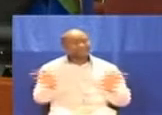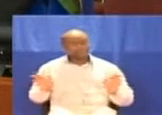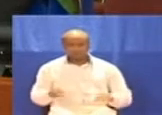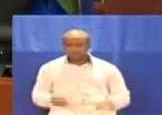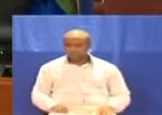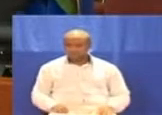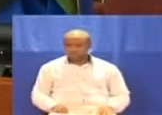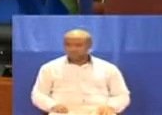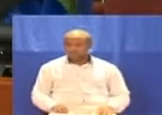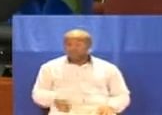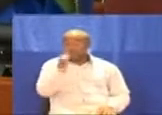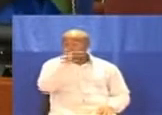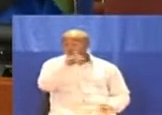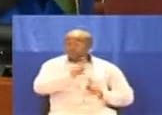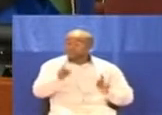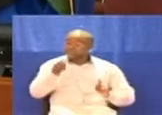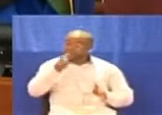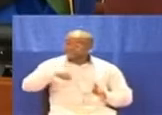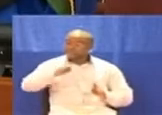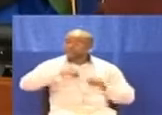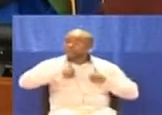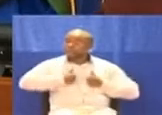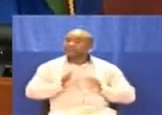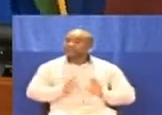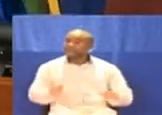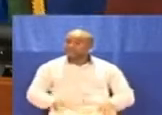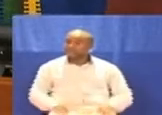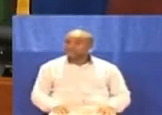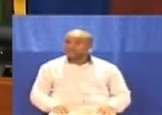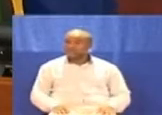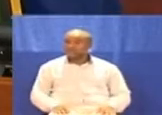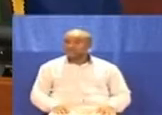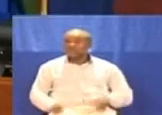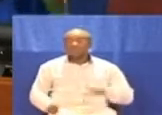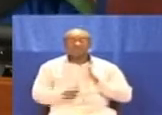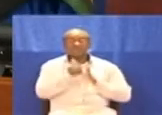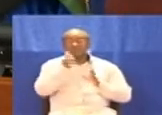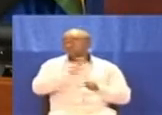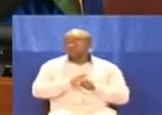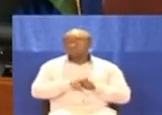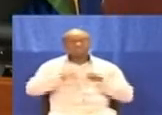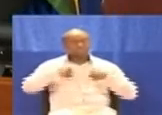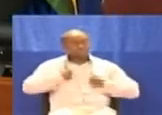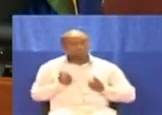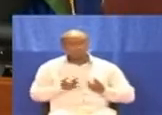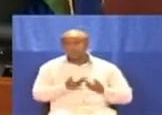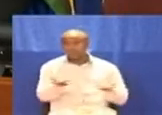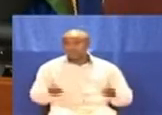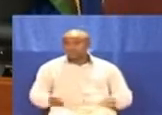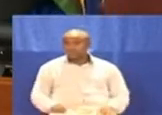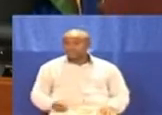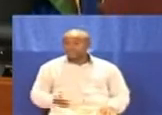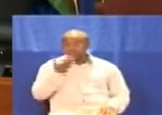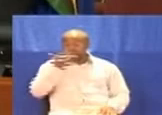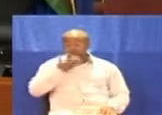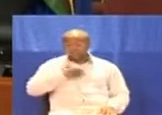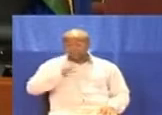Sikiliza vizuri hapo, wananchi wa kawaida wanasema. Anasema viongozi tumeshakuwa nao, sasa tumechoka. Sisi tunataka